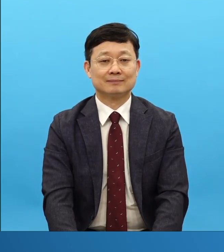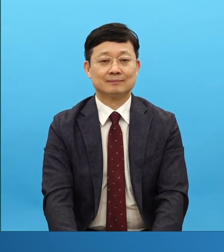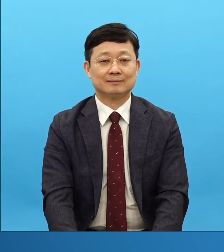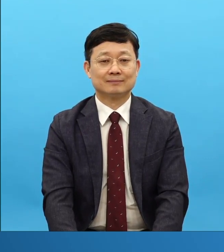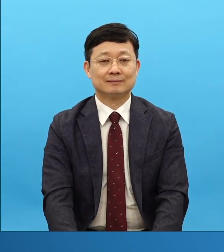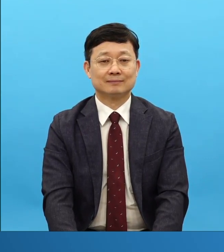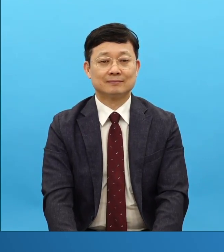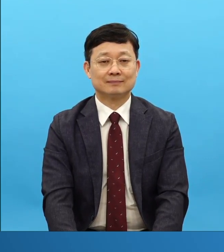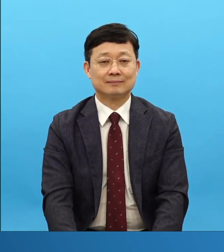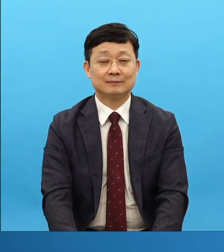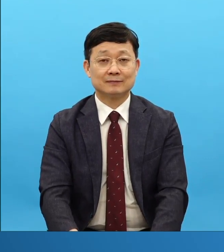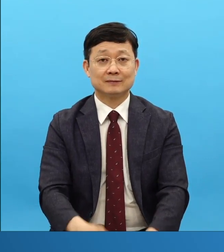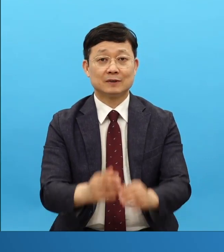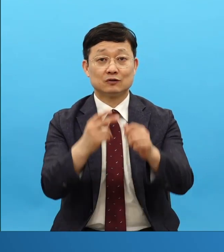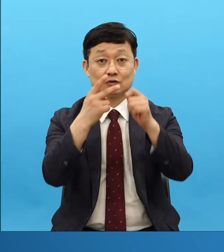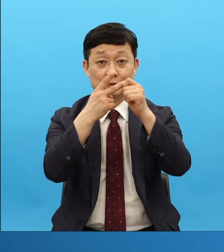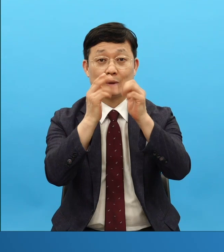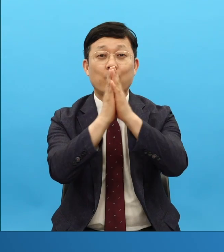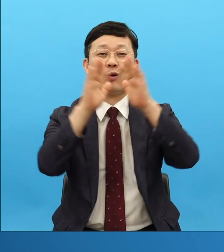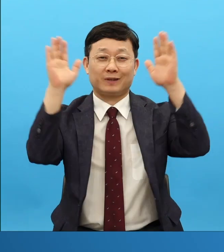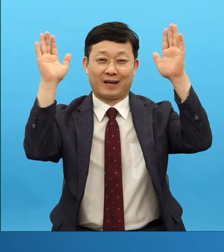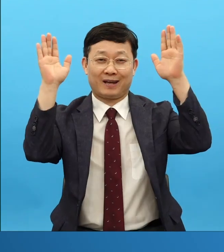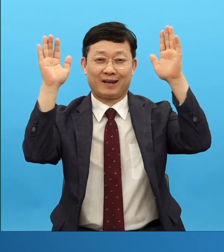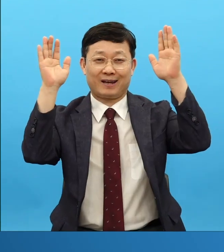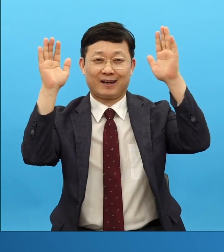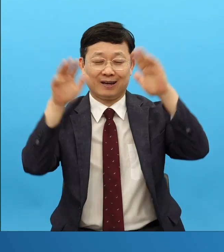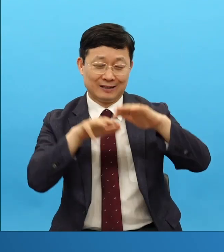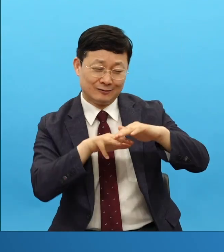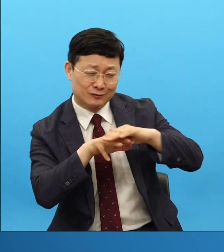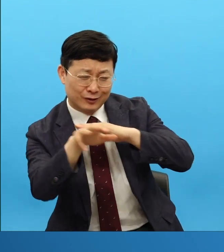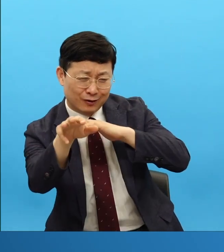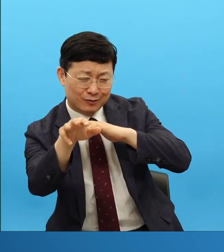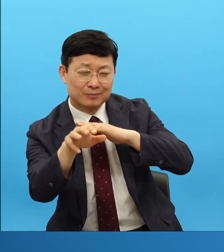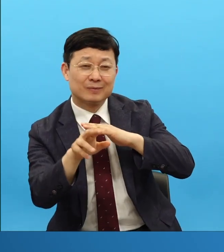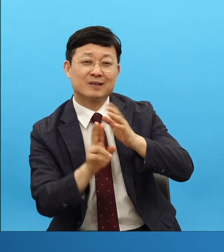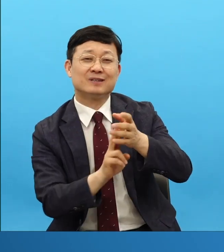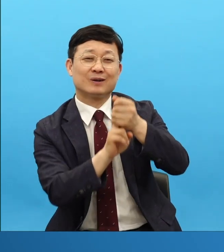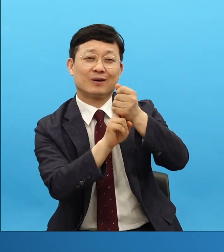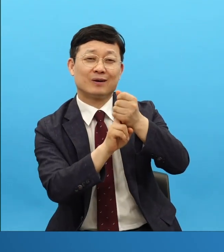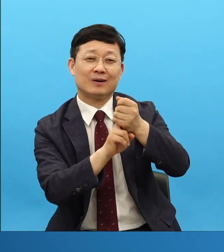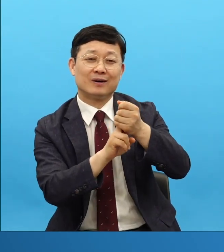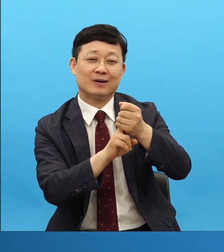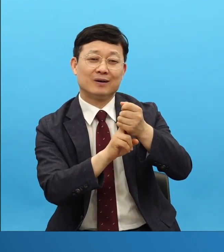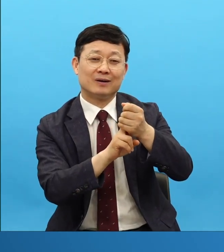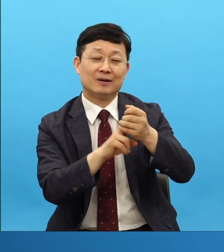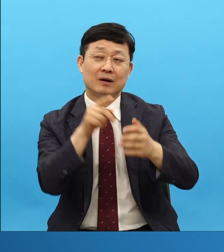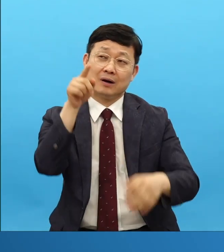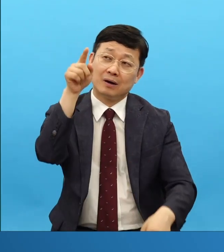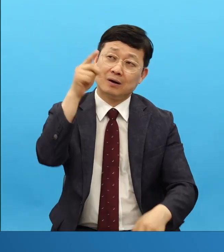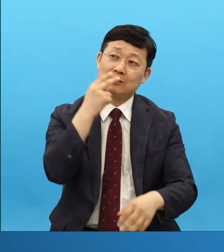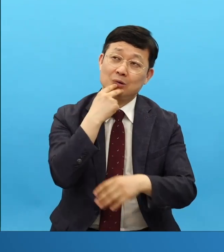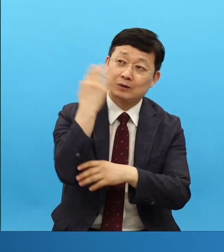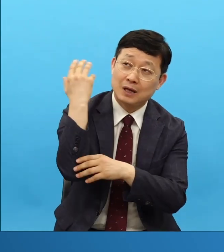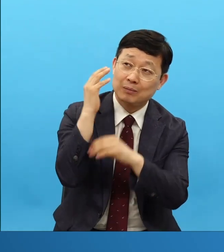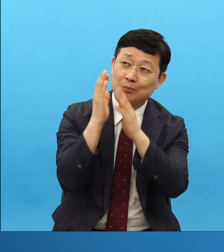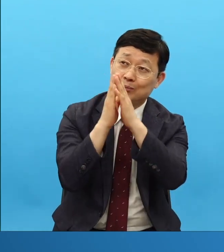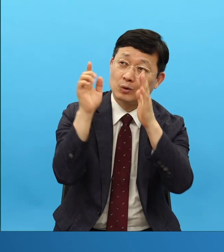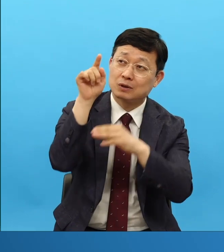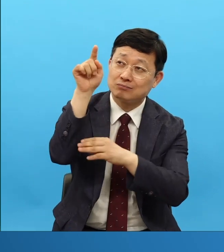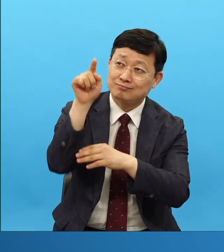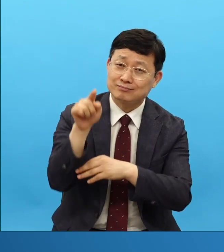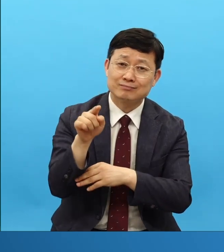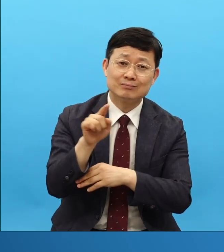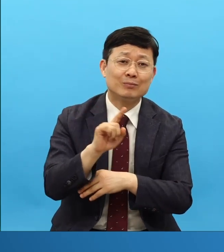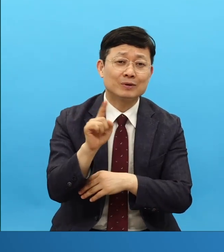이 모세 통해서 출애굽했잖아요. Through Moses, the Exodus happened. 이 공통점이 쌍 뭡니까? What is the common characteristic of 여러분 all this?